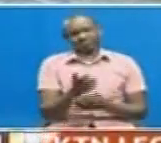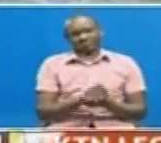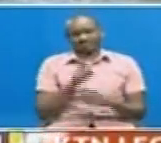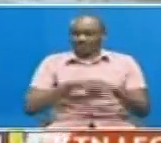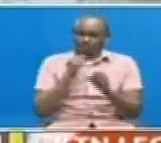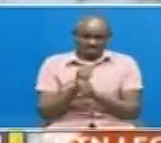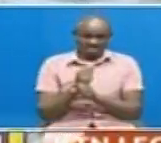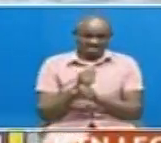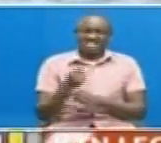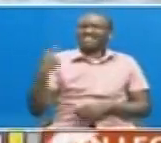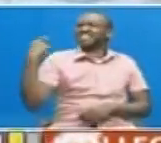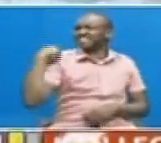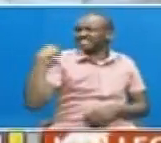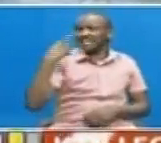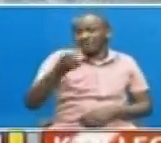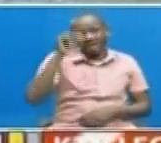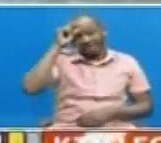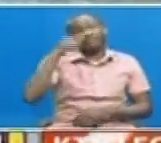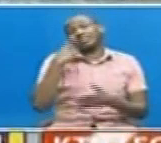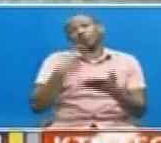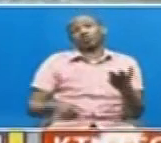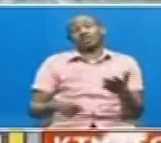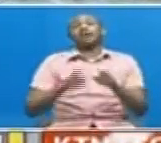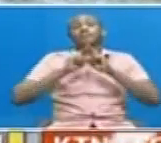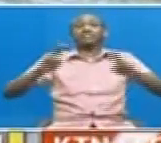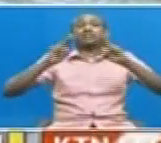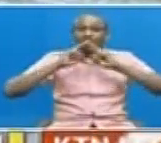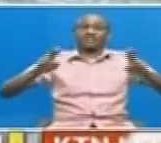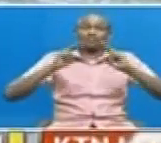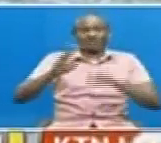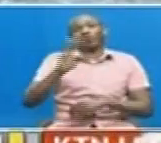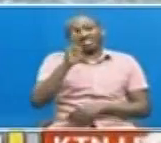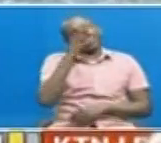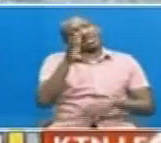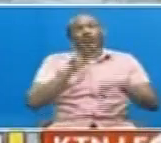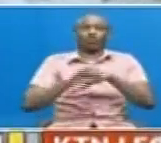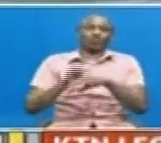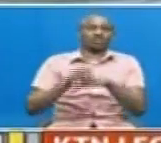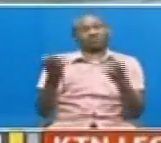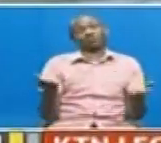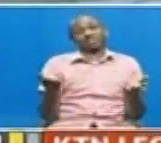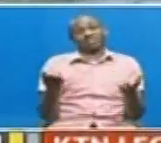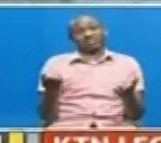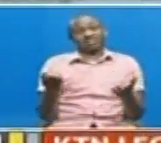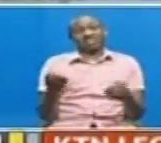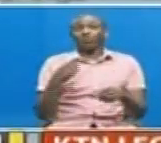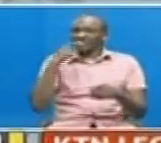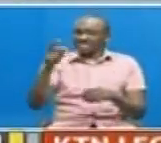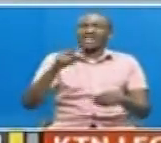Na juzi serikali ilikuwa nasema amani katika town hii ya Wajir ilikuwa ni mzuri sana kitu kama hii.